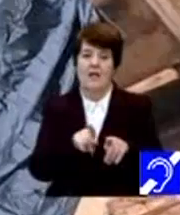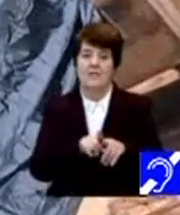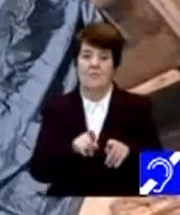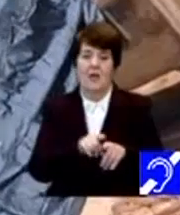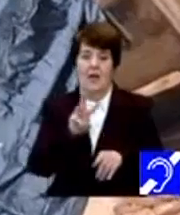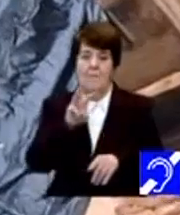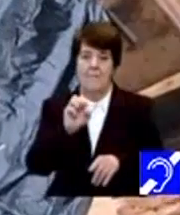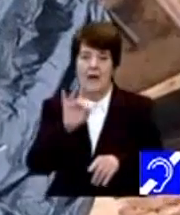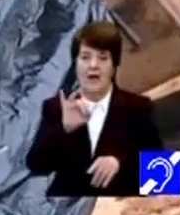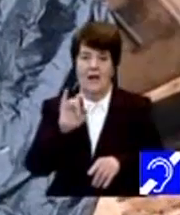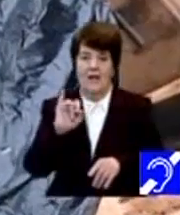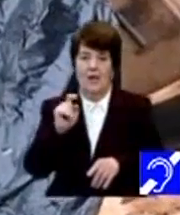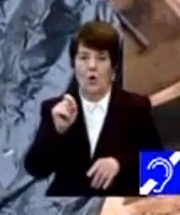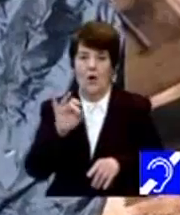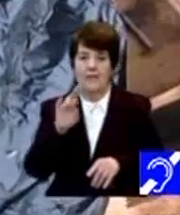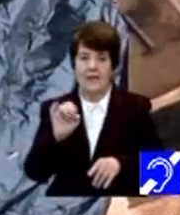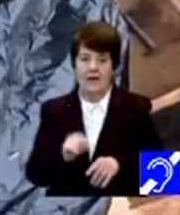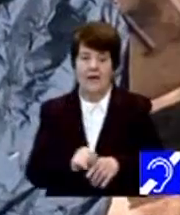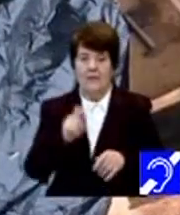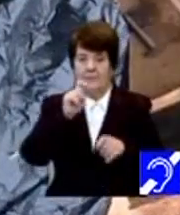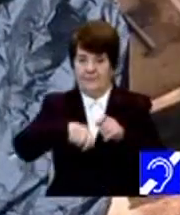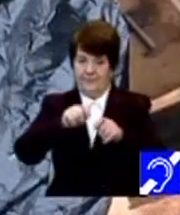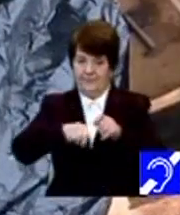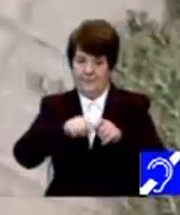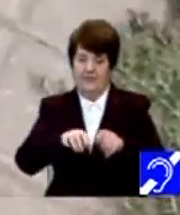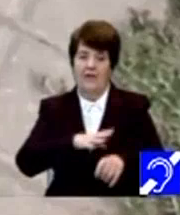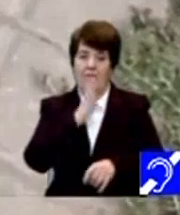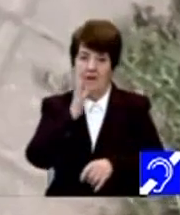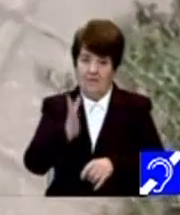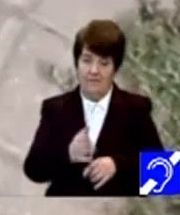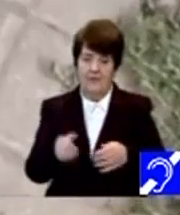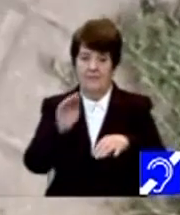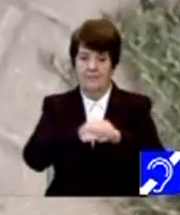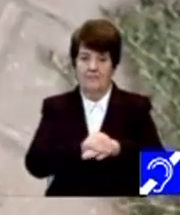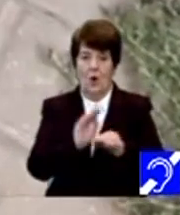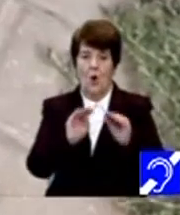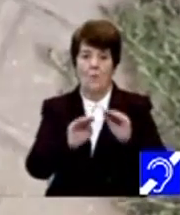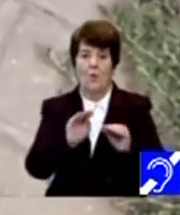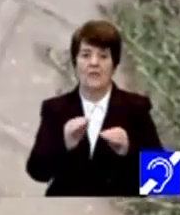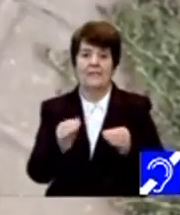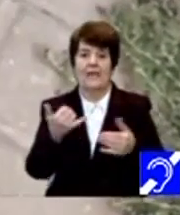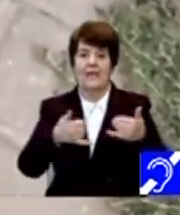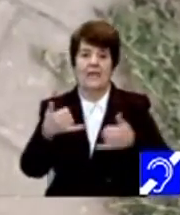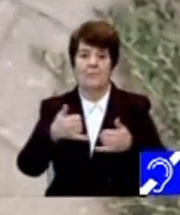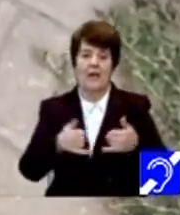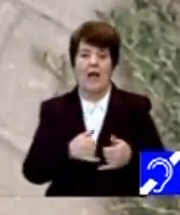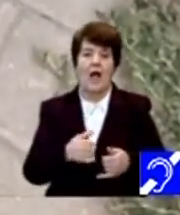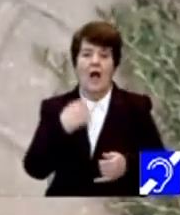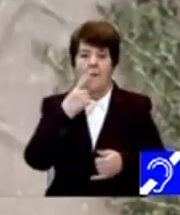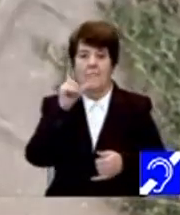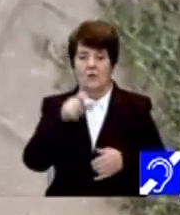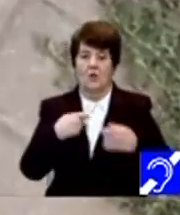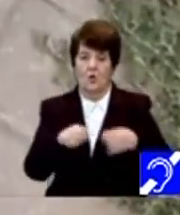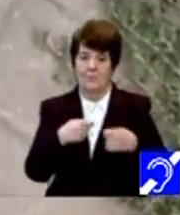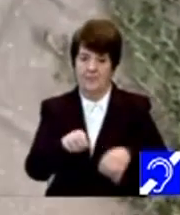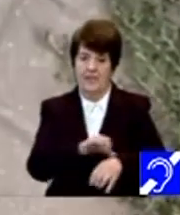vegetală, asemănătoare cu marihuana. Substanțele găsite urmează să fie supuse expertize pentru stabilirea componenței chimice.